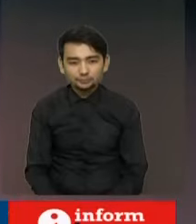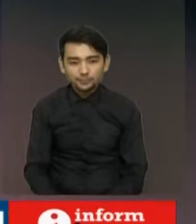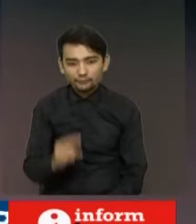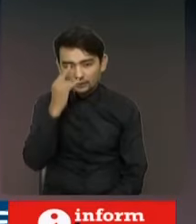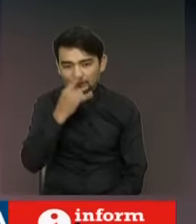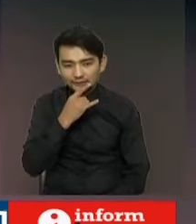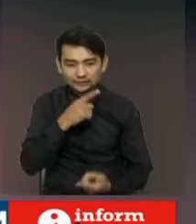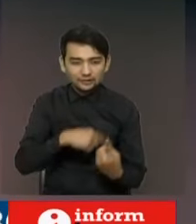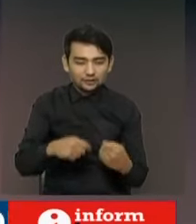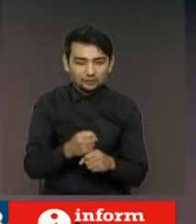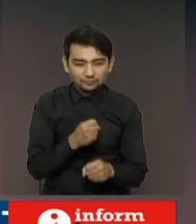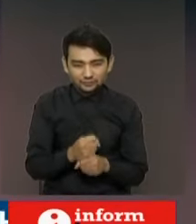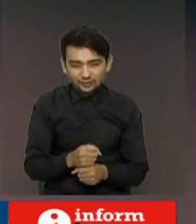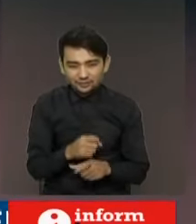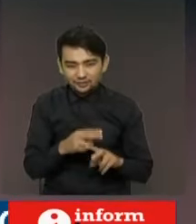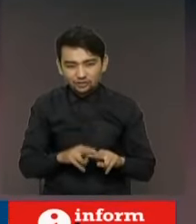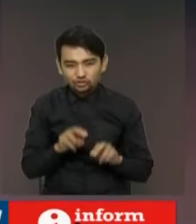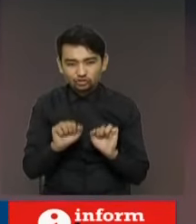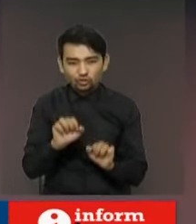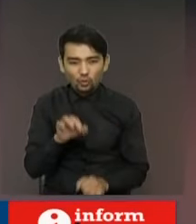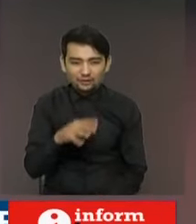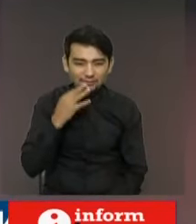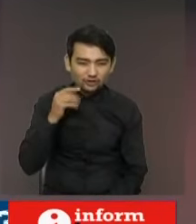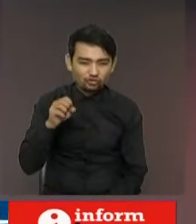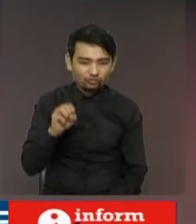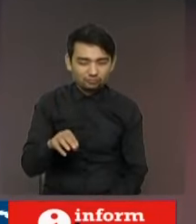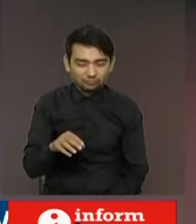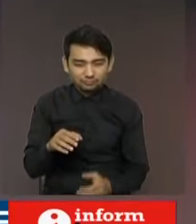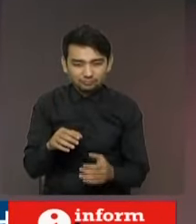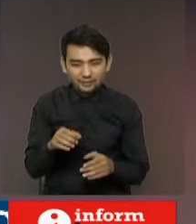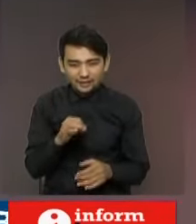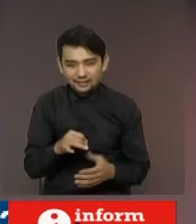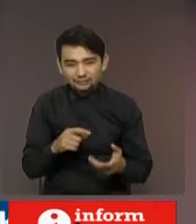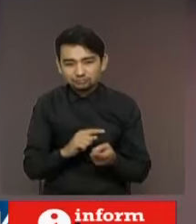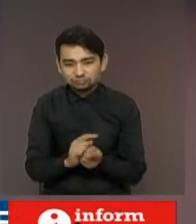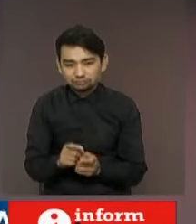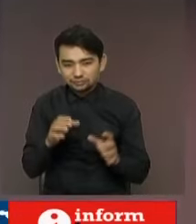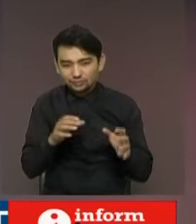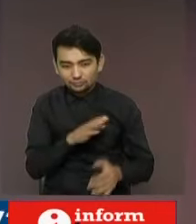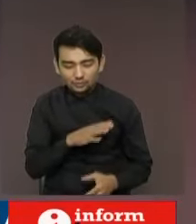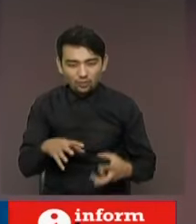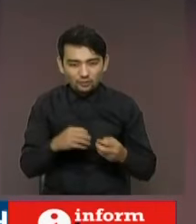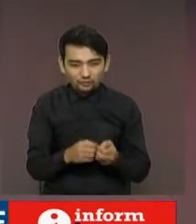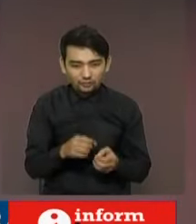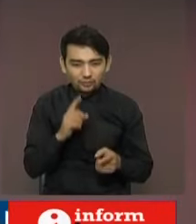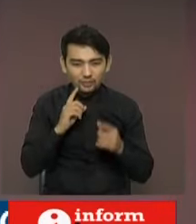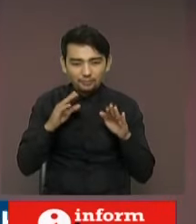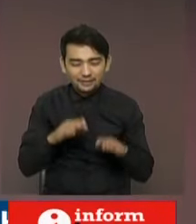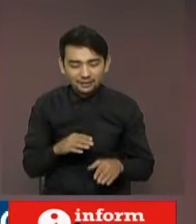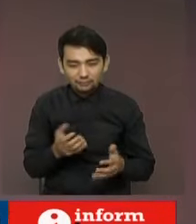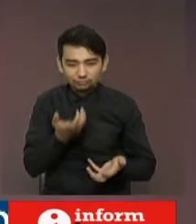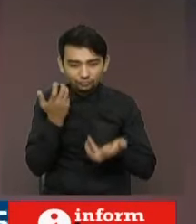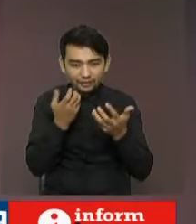Казахстанских производителей решили защитить от зарубежных конкурентов. Поправки, направленные на защиту рынка от импорта, рассматривают в Мажилисе. По